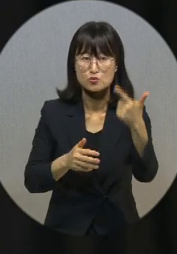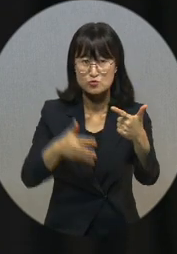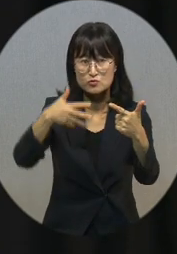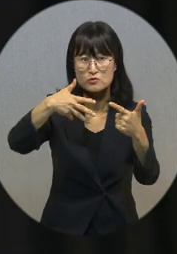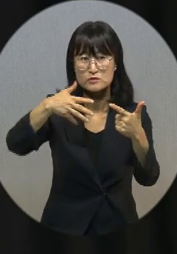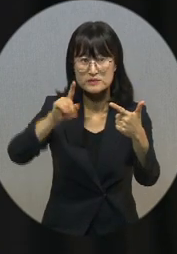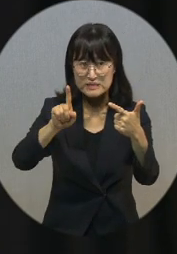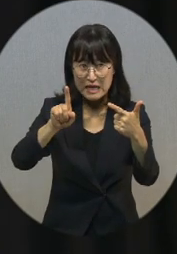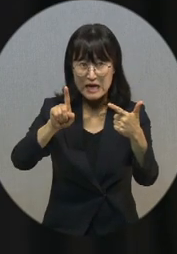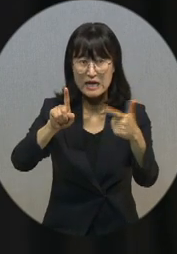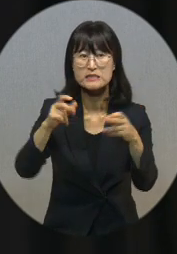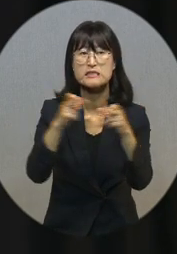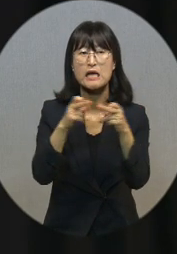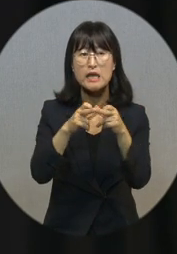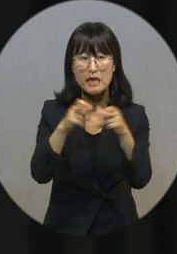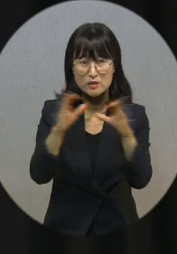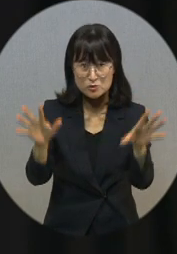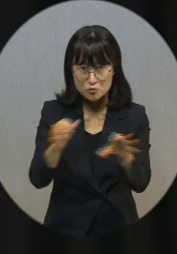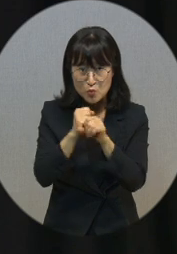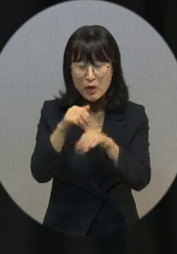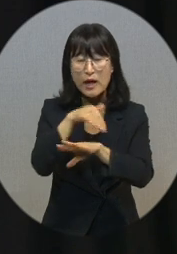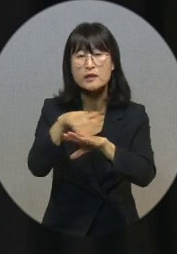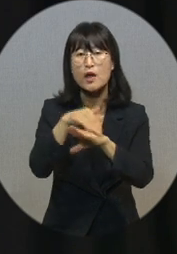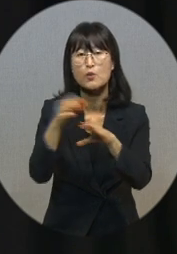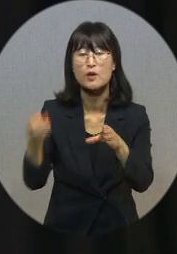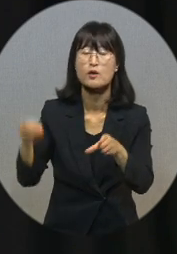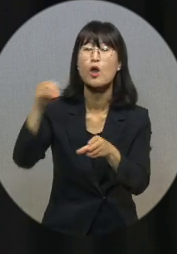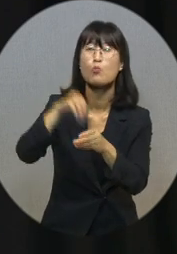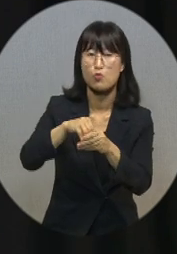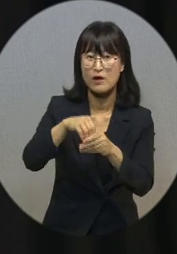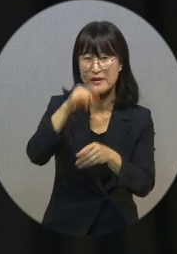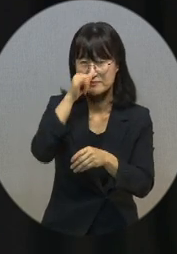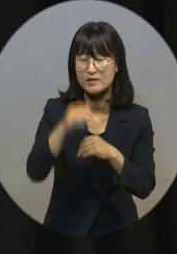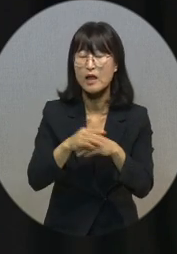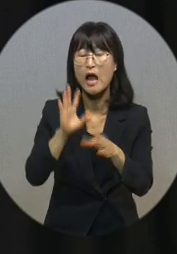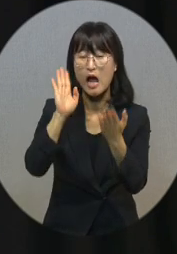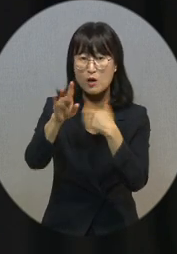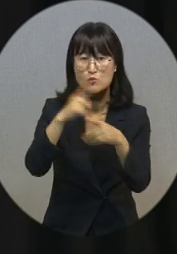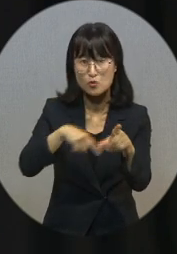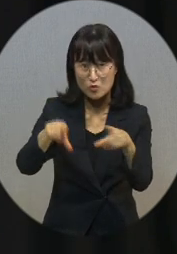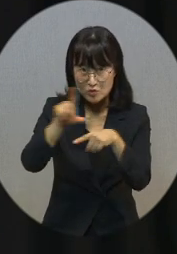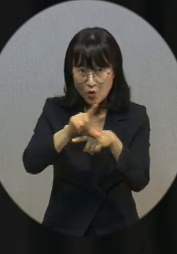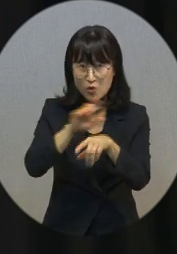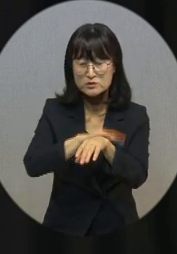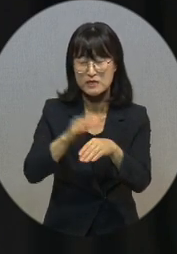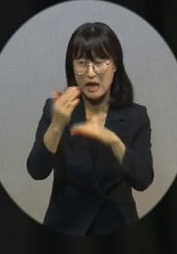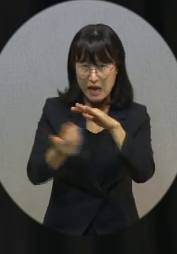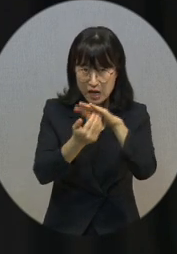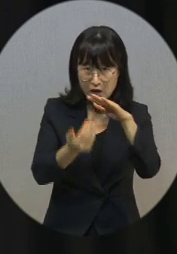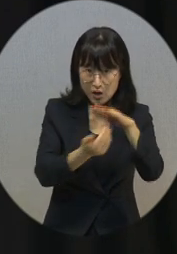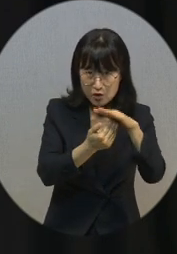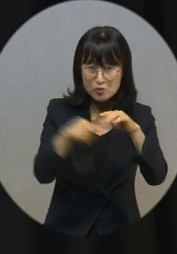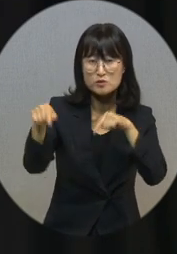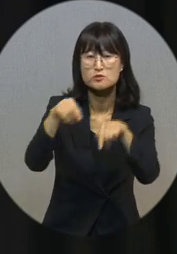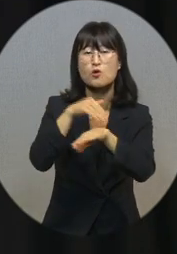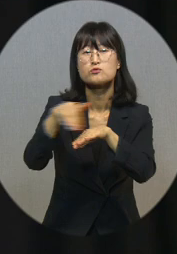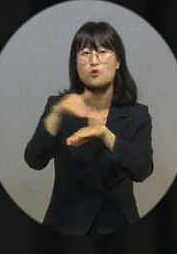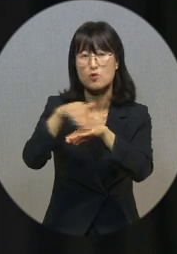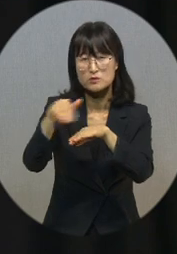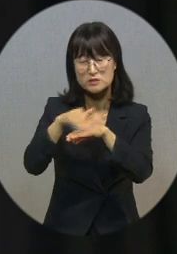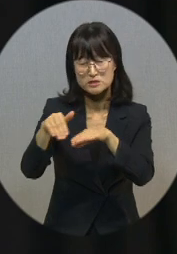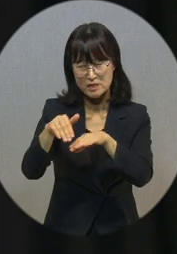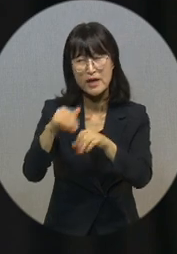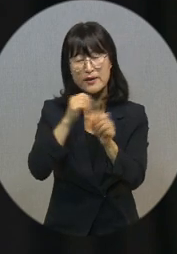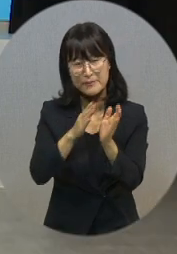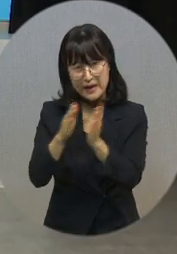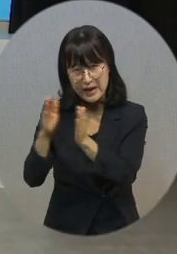되어 있지만 네. 이런 것들이 또 실현이 잘 될 수 있도록 그리고 더 잘 될 수 있도록 정책적으로도 풀어나가려고 그런 부분을 좀 살펴보고